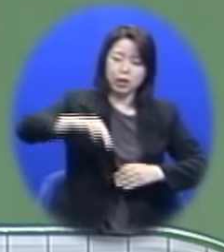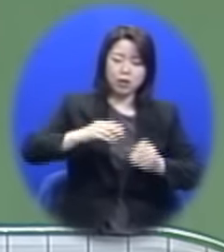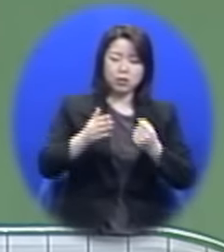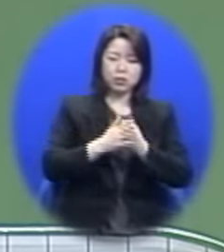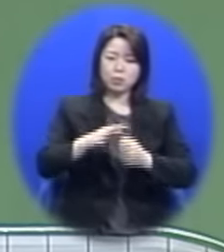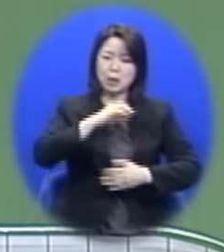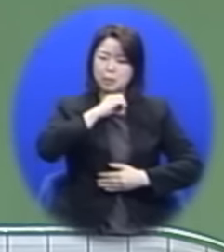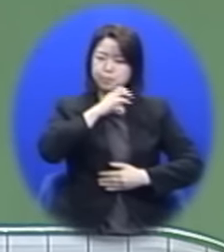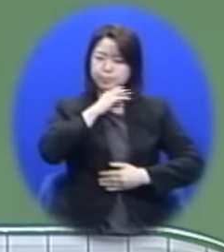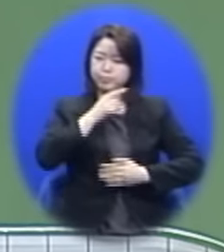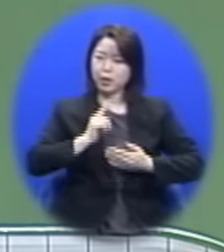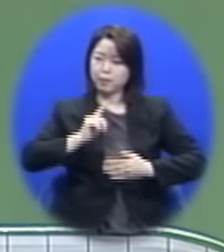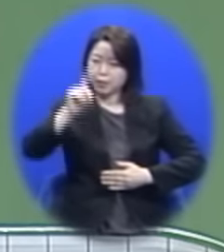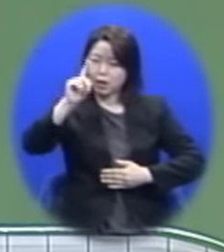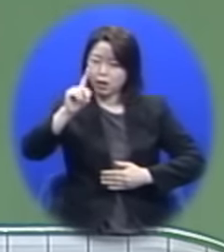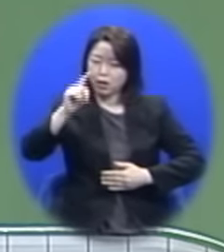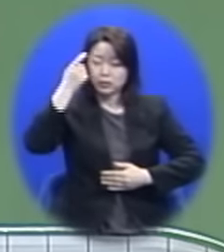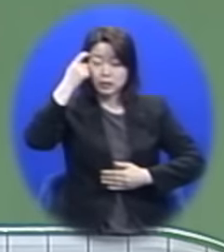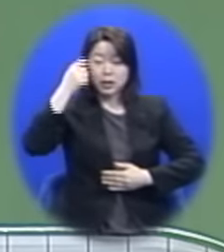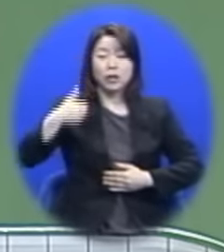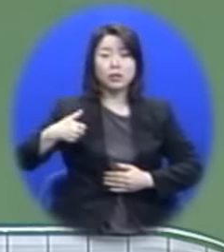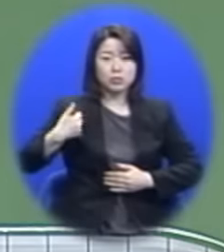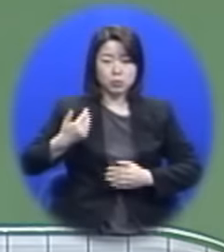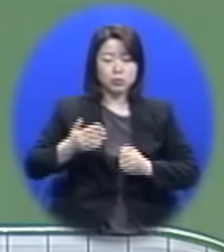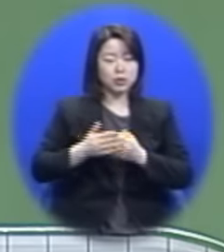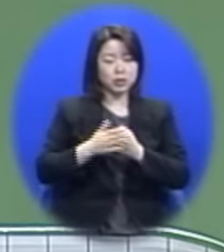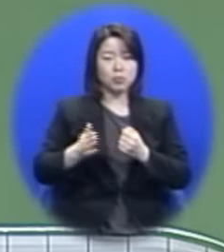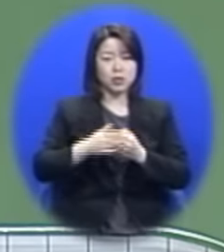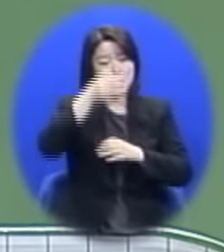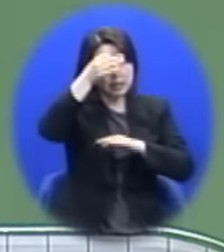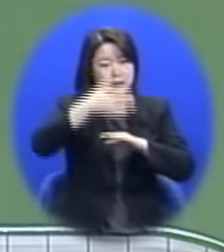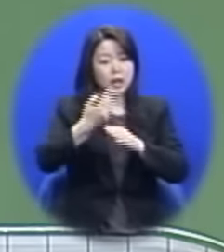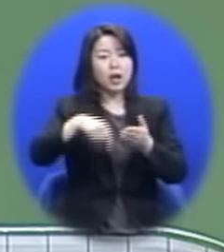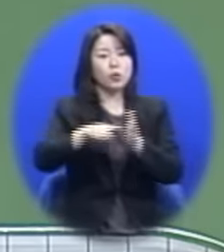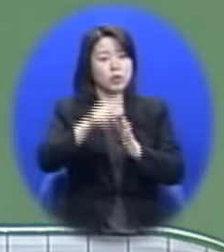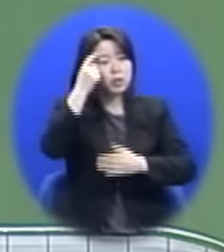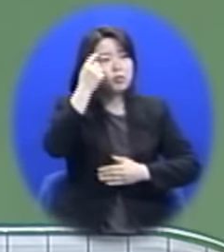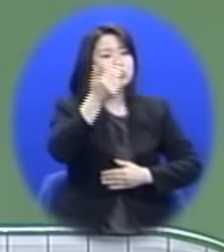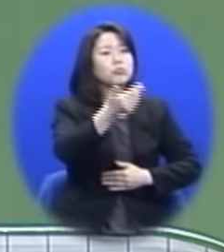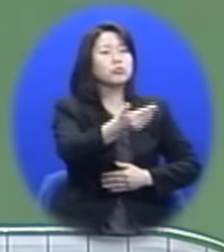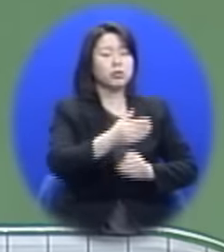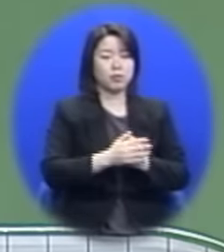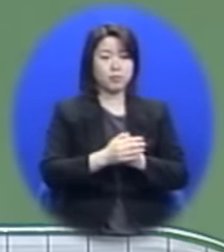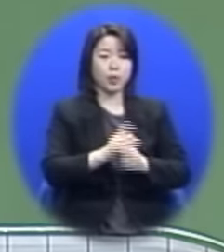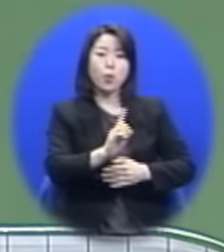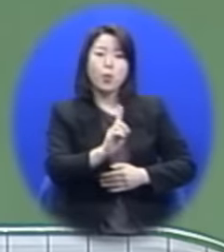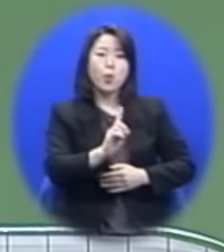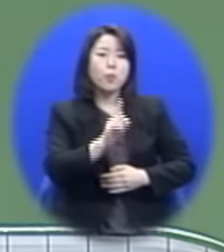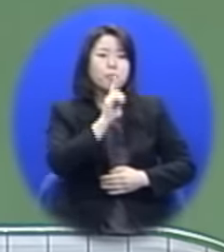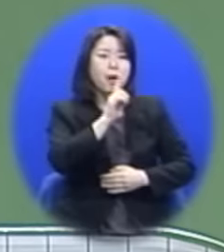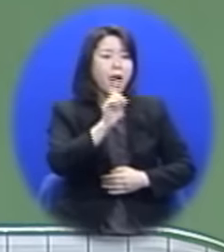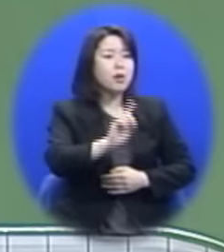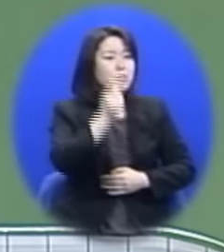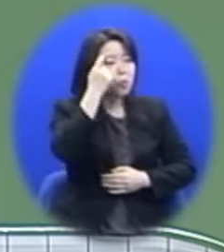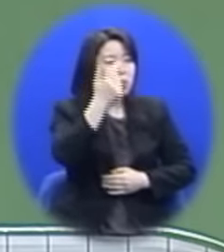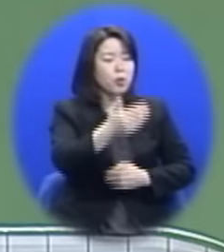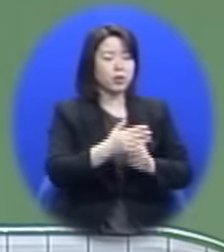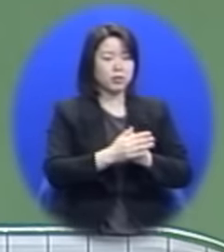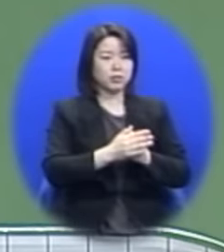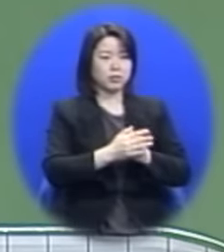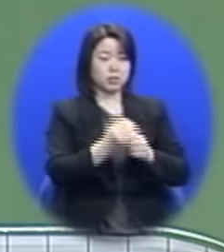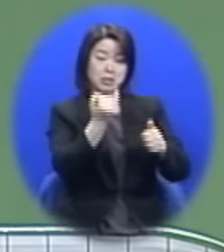하는 것인지 모르겠다는 생각이 들어 사과하려고 물었다. 무슨 말씀이신가요? 그러자 그녀가